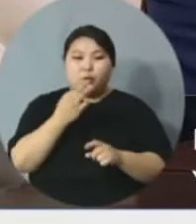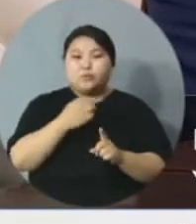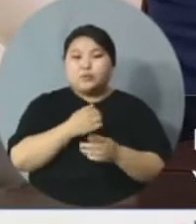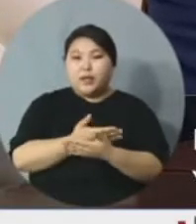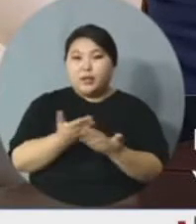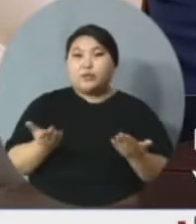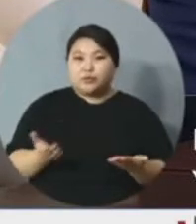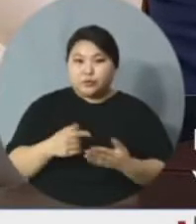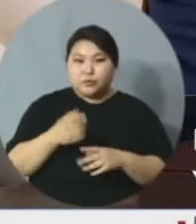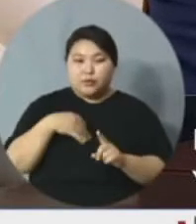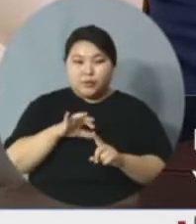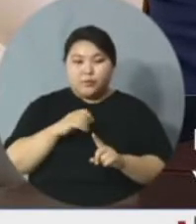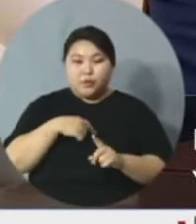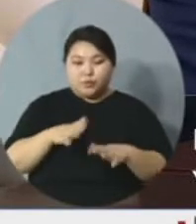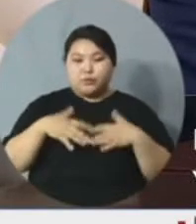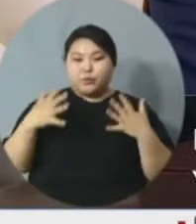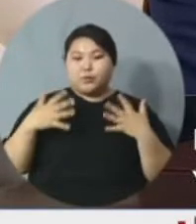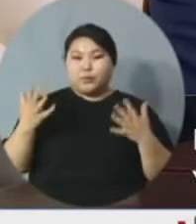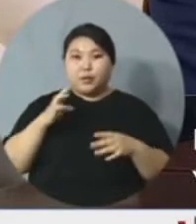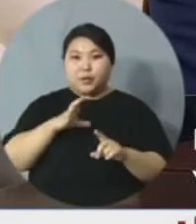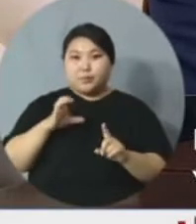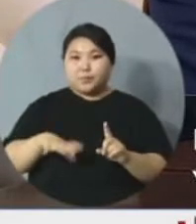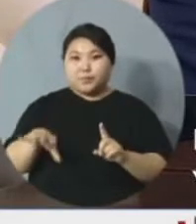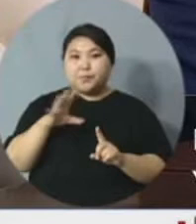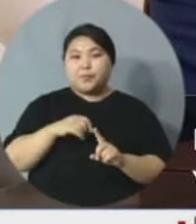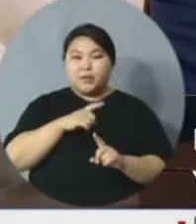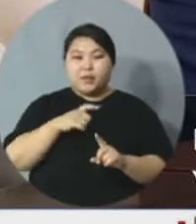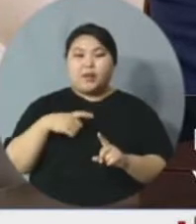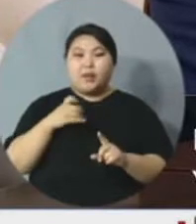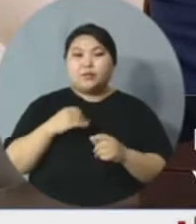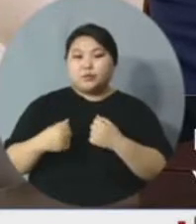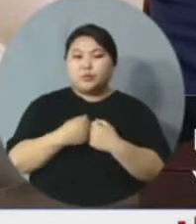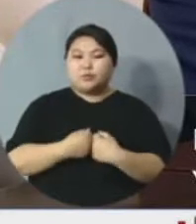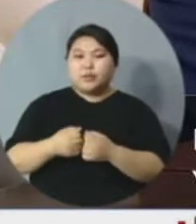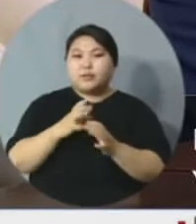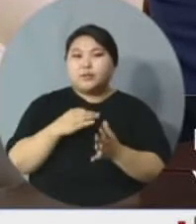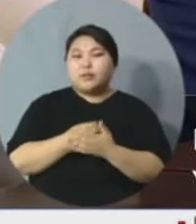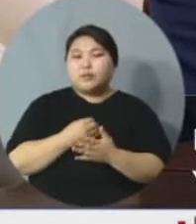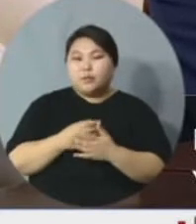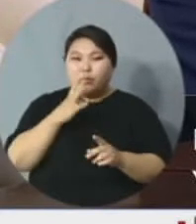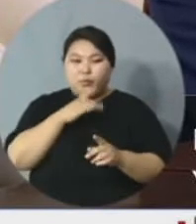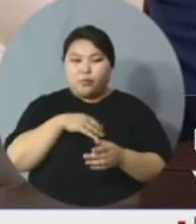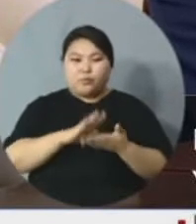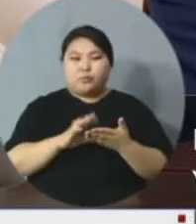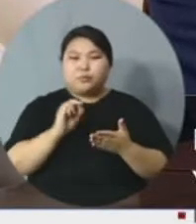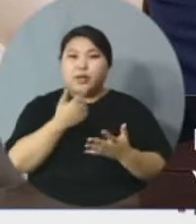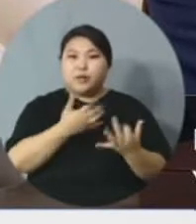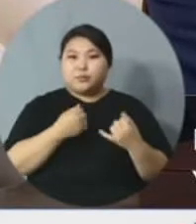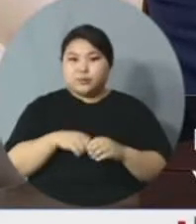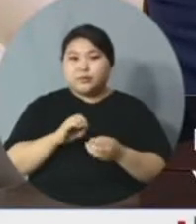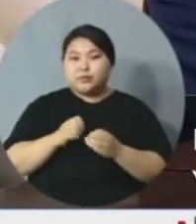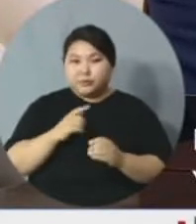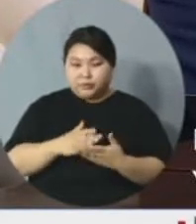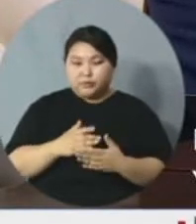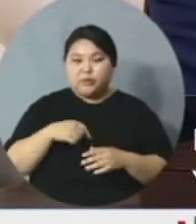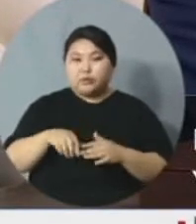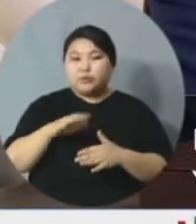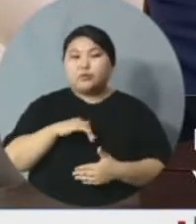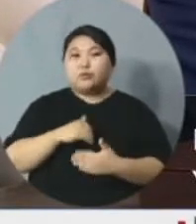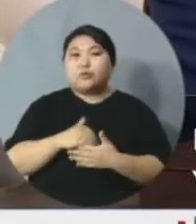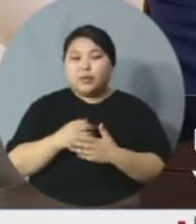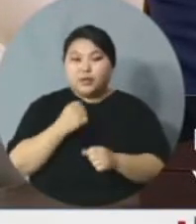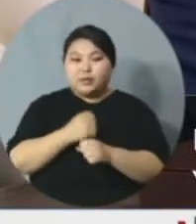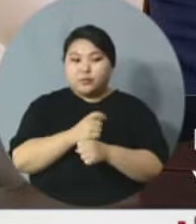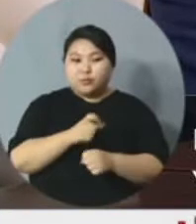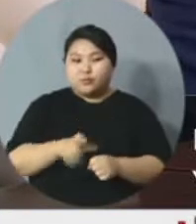Ажилчдаа хөгжөө олгоо. Тэрний юм чараа том том компаниудыг олон бол нийлжиж болохгүй багийн 50% хөлтөө хин дотор